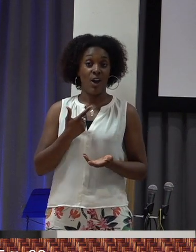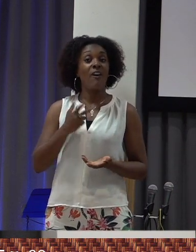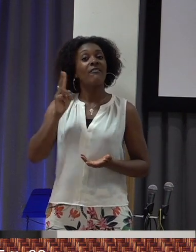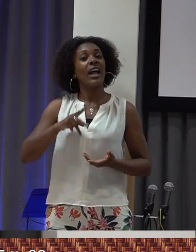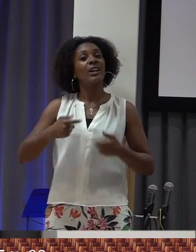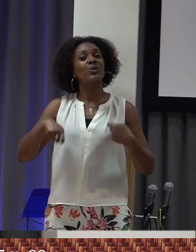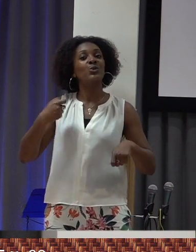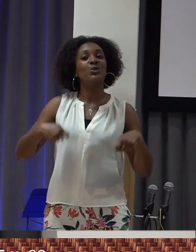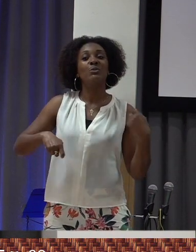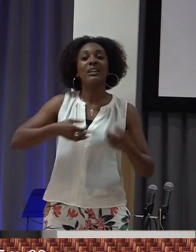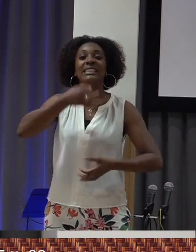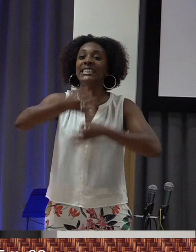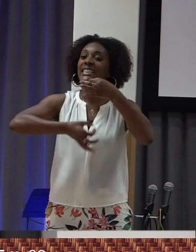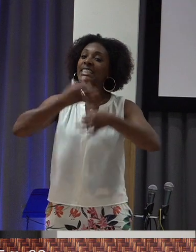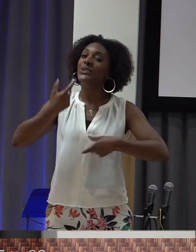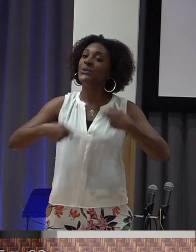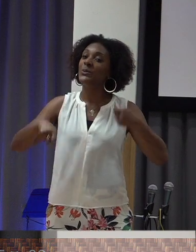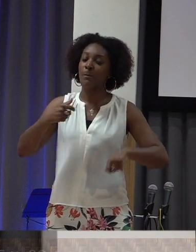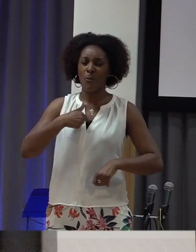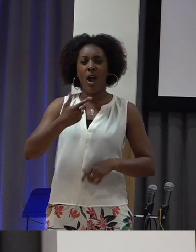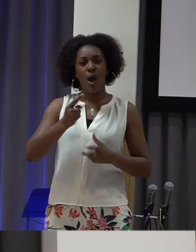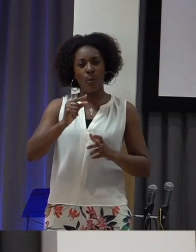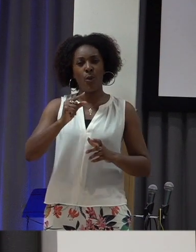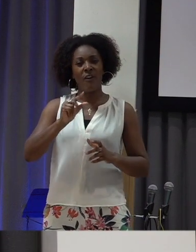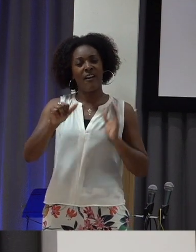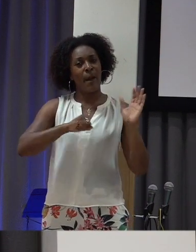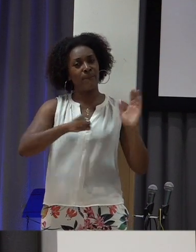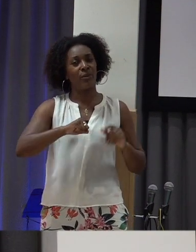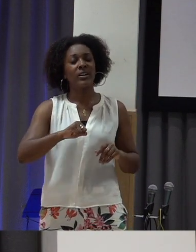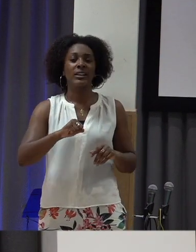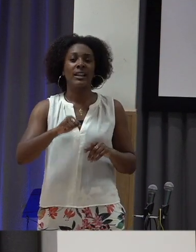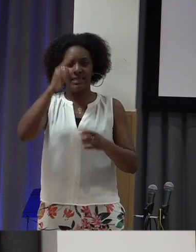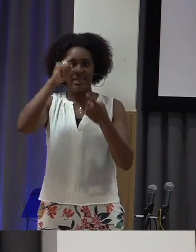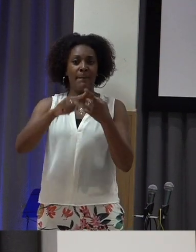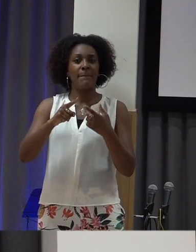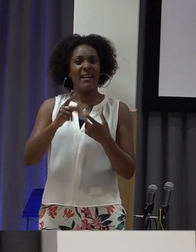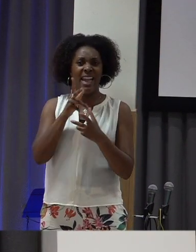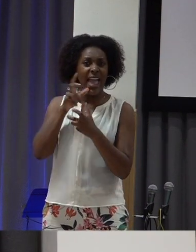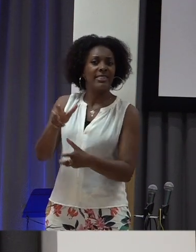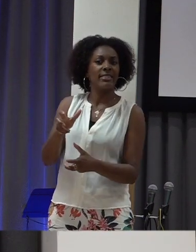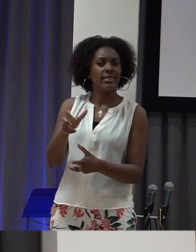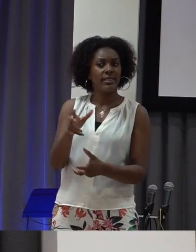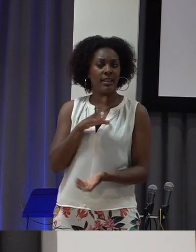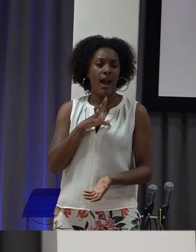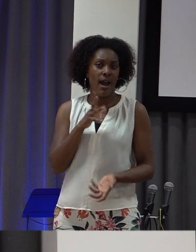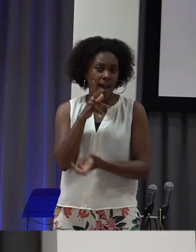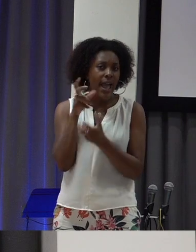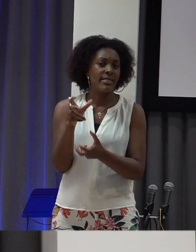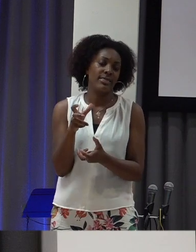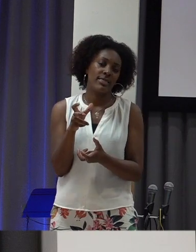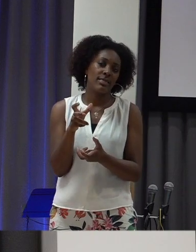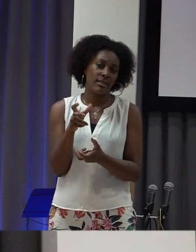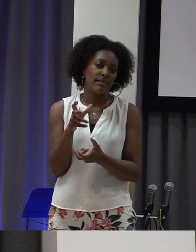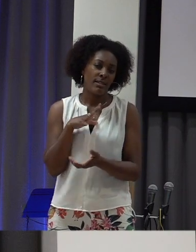en profondeur vers cette intolérance qui existe de plus en plus fort, et cette haine qui agite, on peut